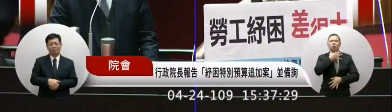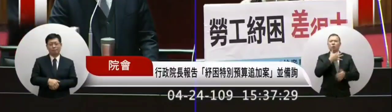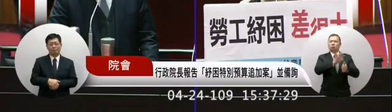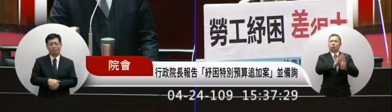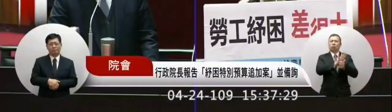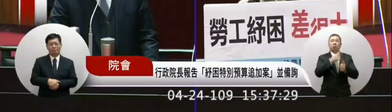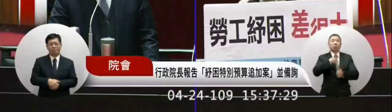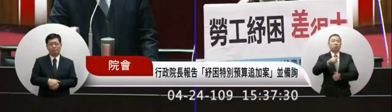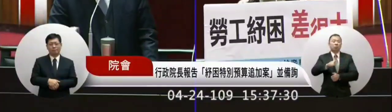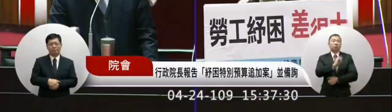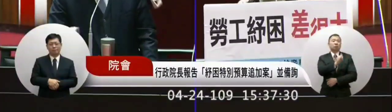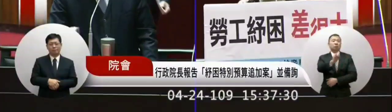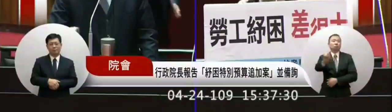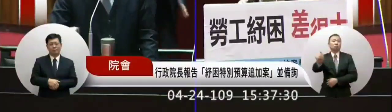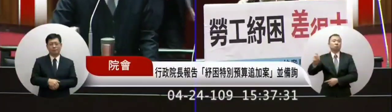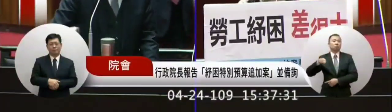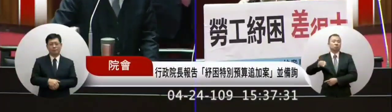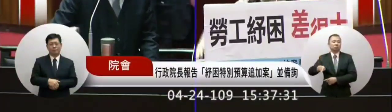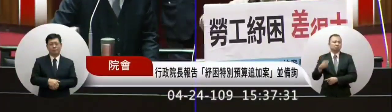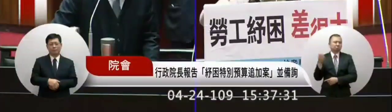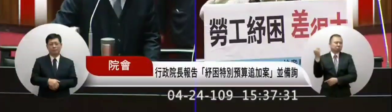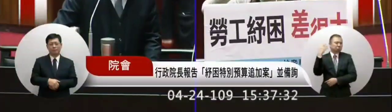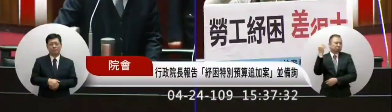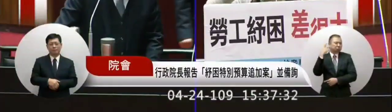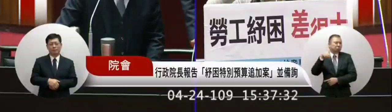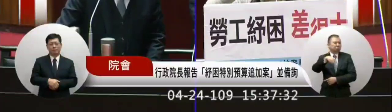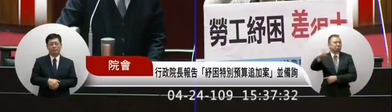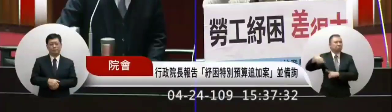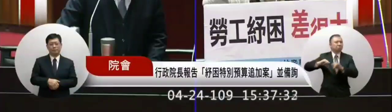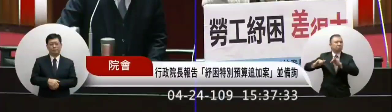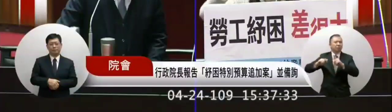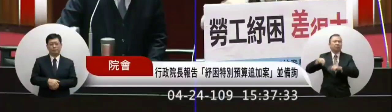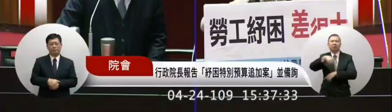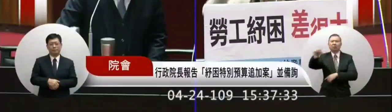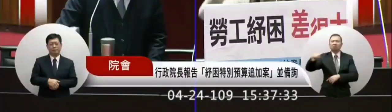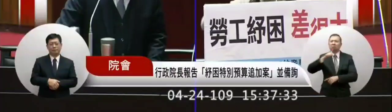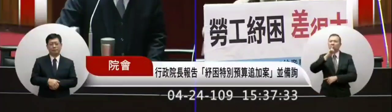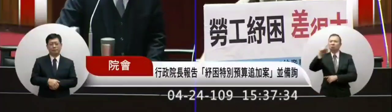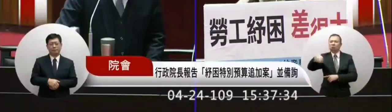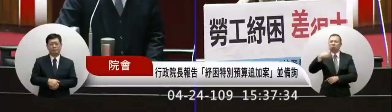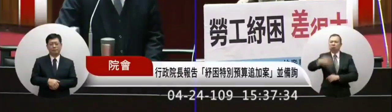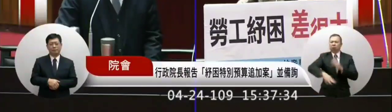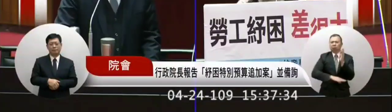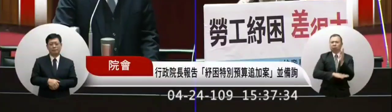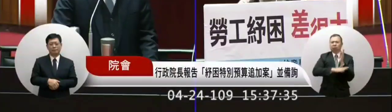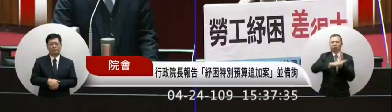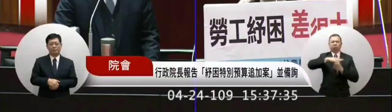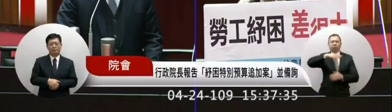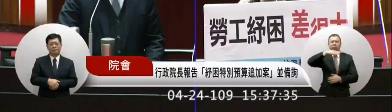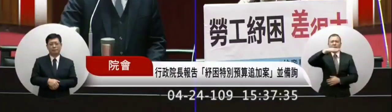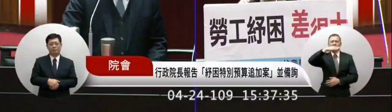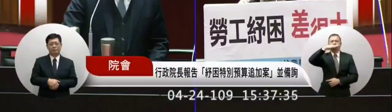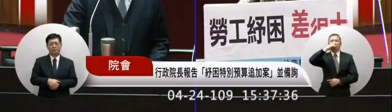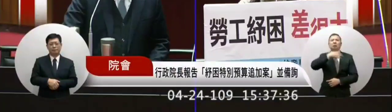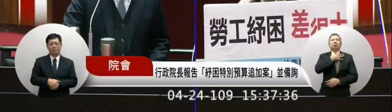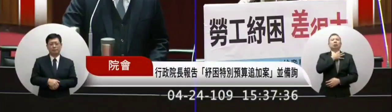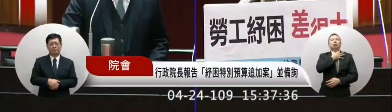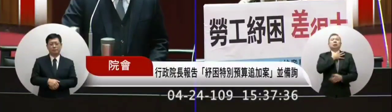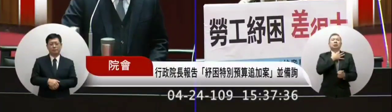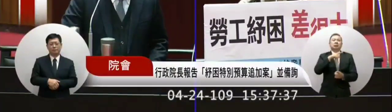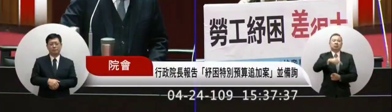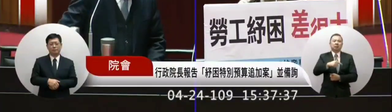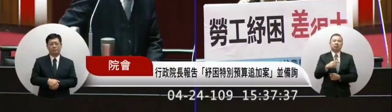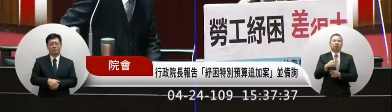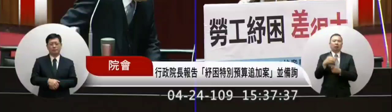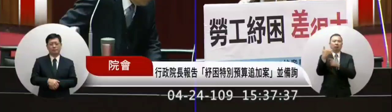地方走动哦，台东公鸡嘛哦，那个淹水都淹到鼻子了，都快要真的没戏呀了。现在很多